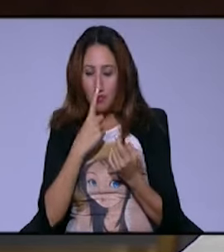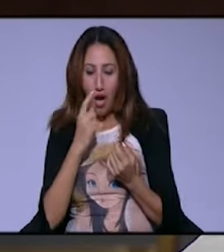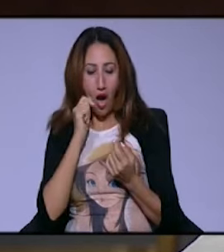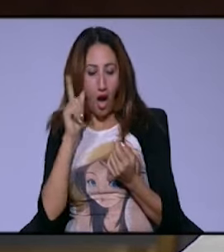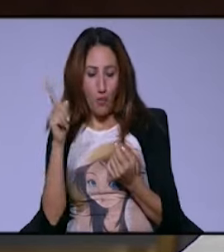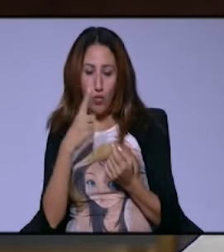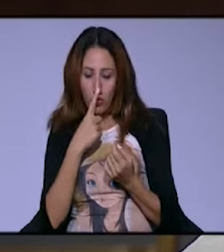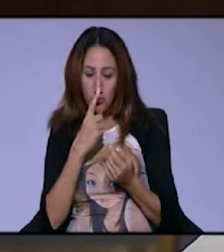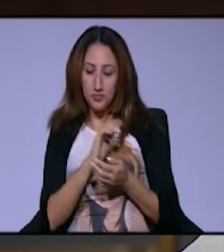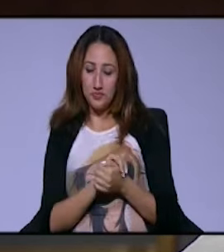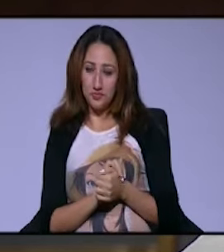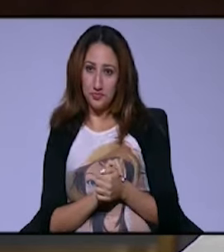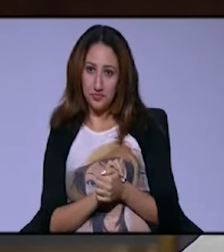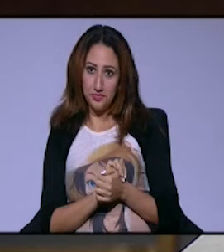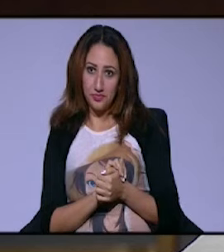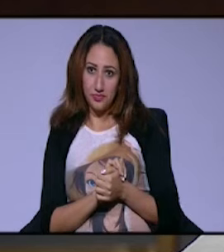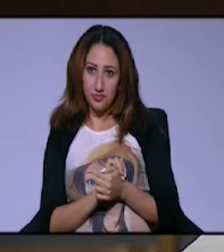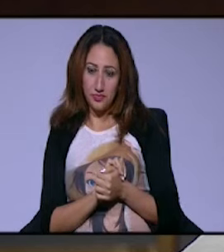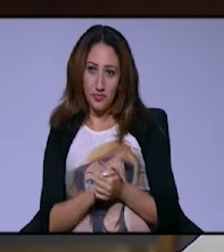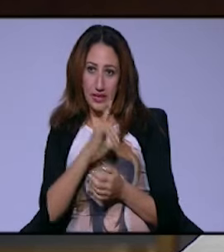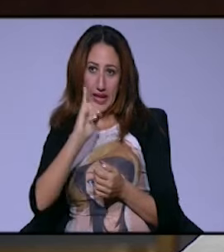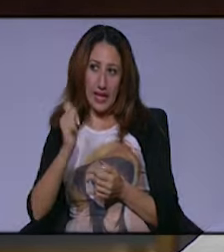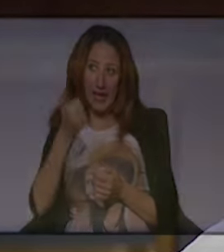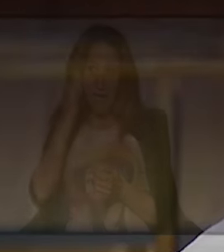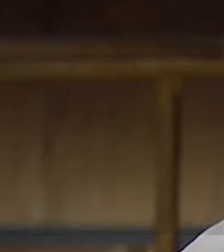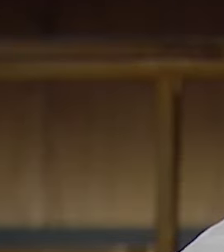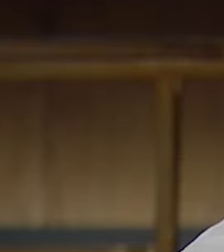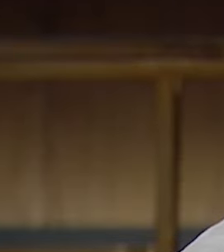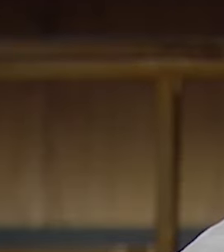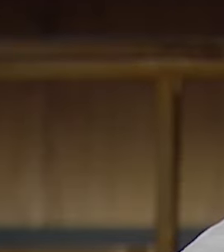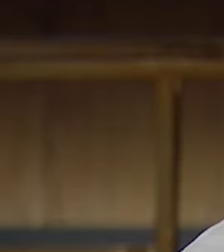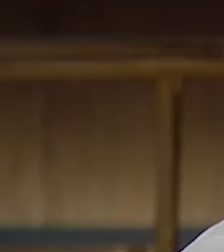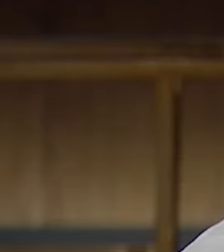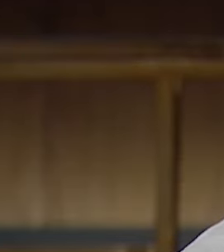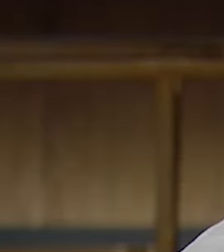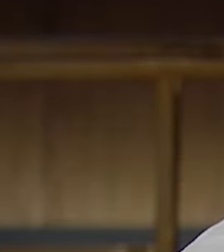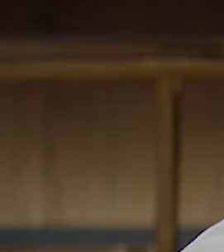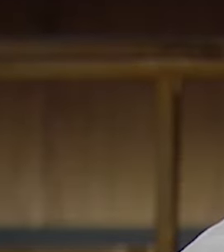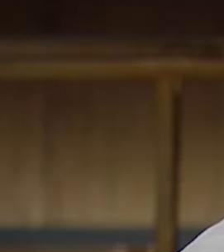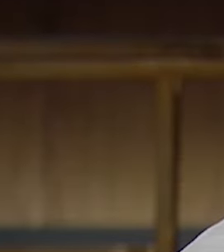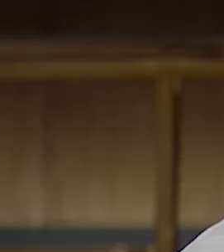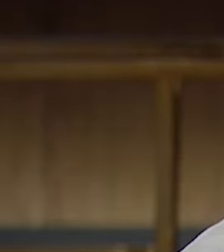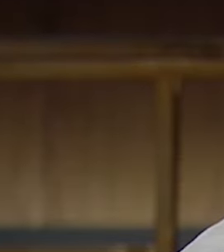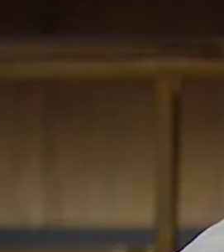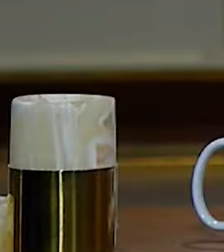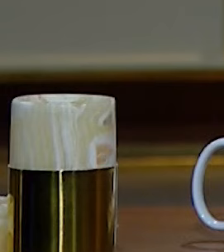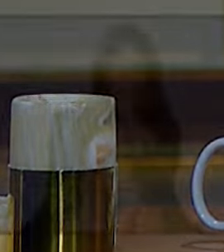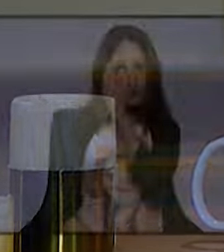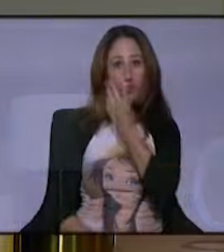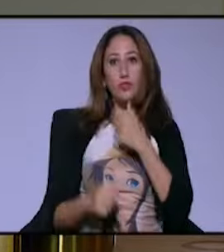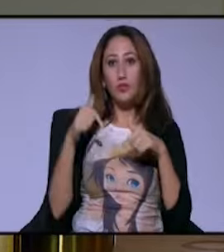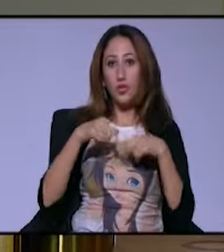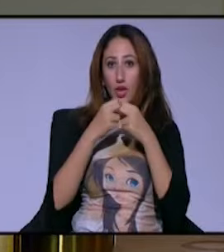بوالدها الحاجة ياسمين الحصري في حديثها عن الشيخ الحصري رحمه الله.